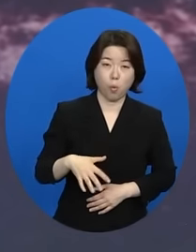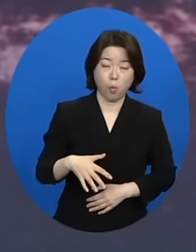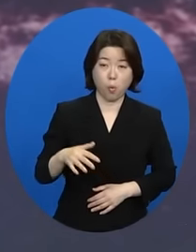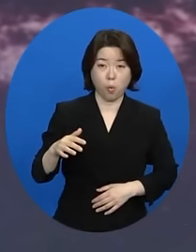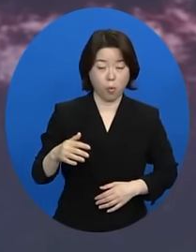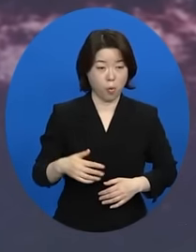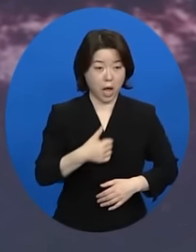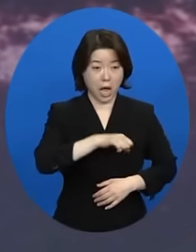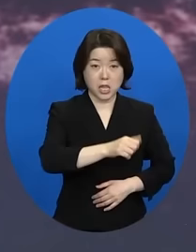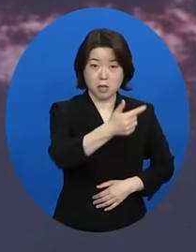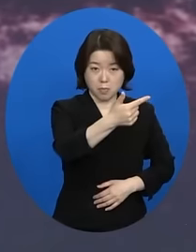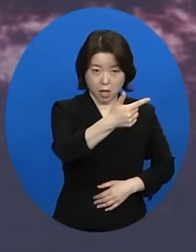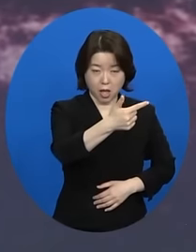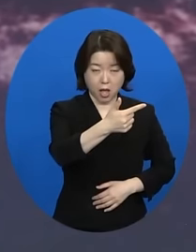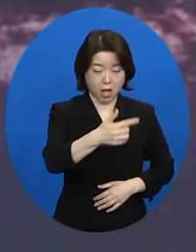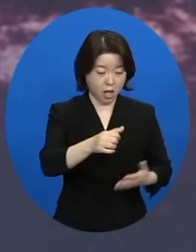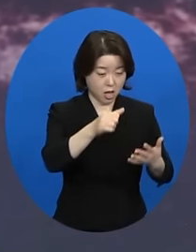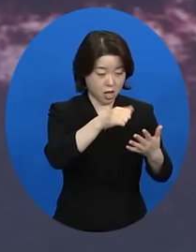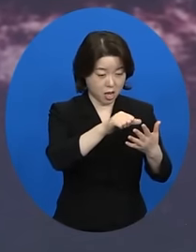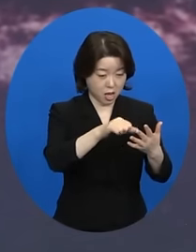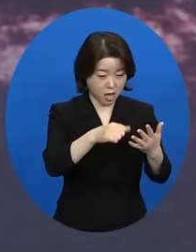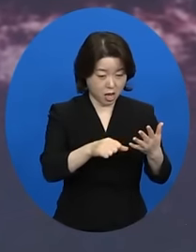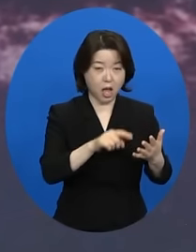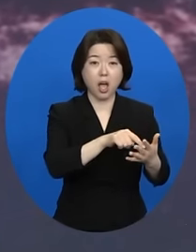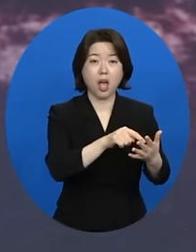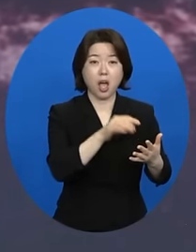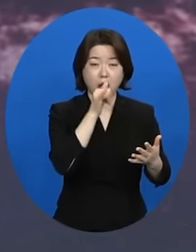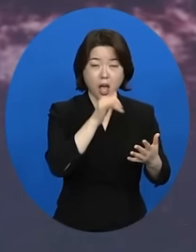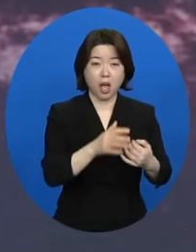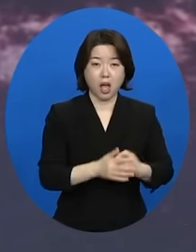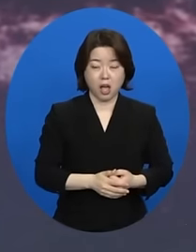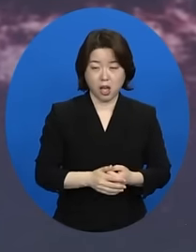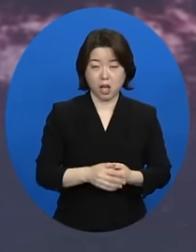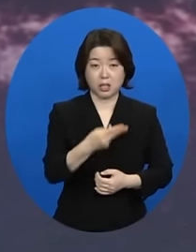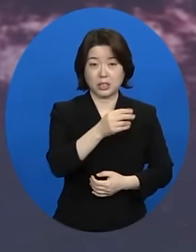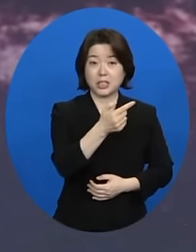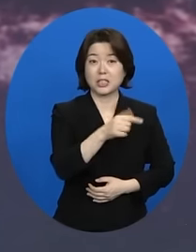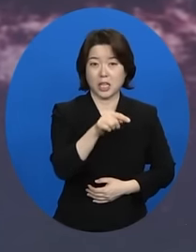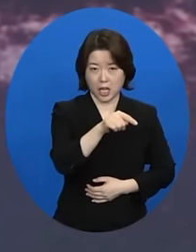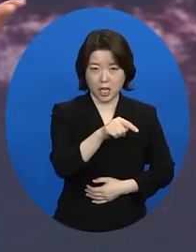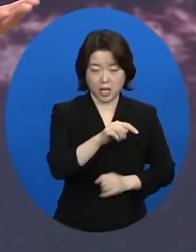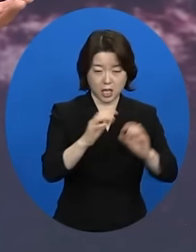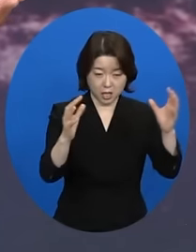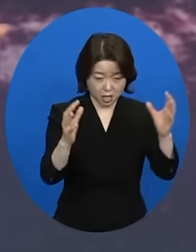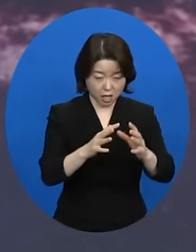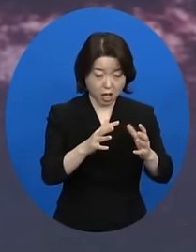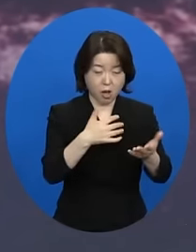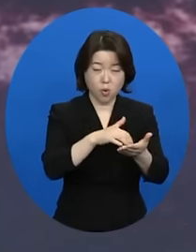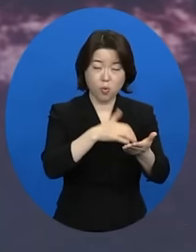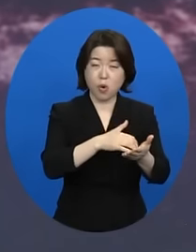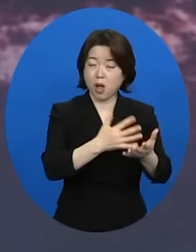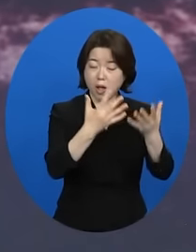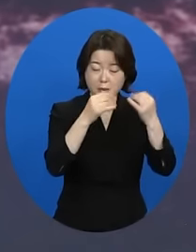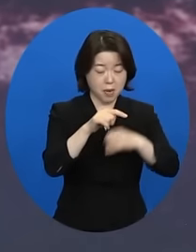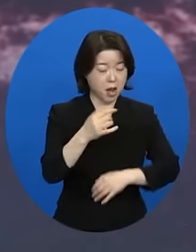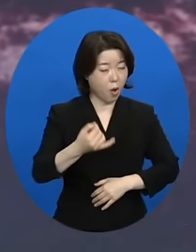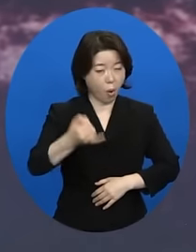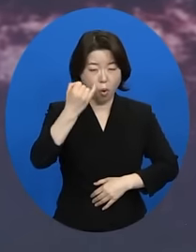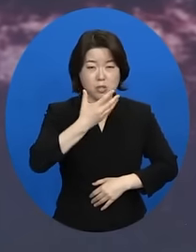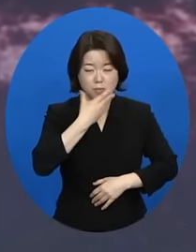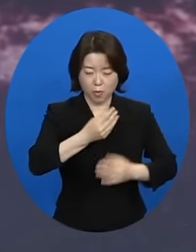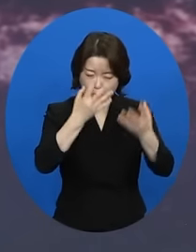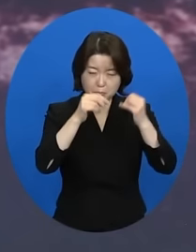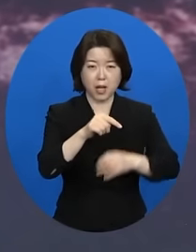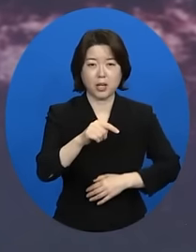아들만 6명. 루벤, 시므온, 레위, 유다, 이사갈, 스불론 그리고 디나까지. 와, 언니는 너무 복을 받아가지고